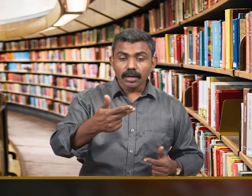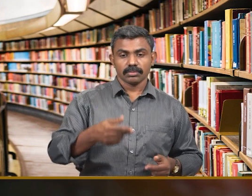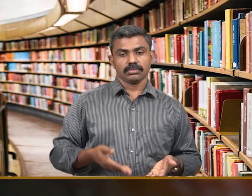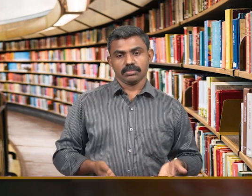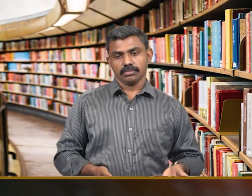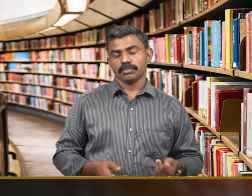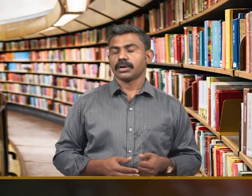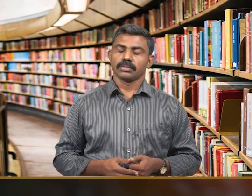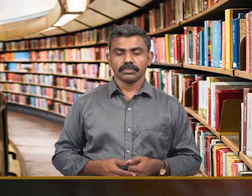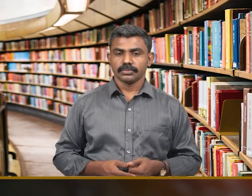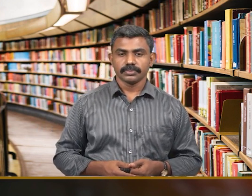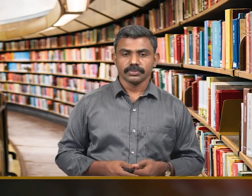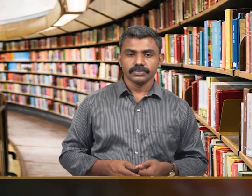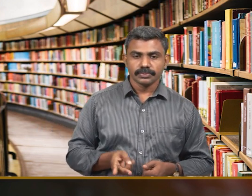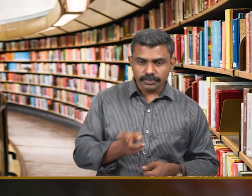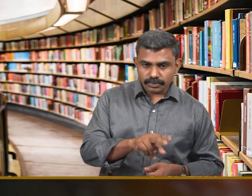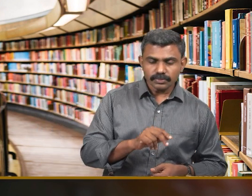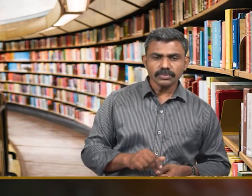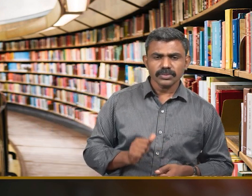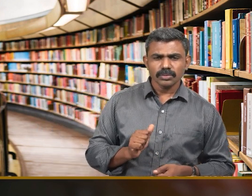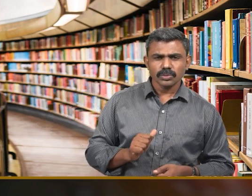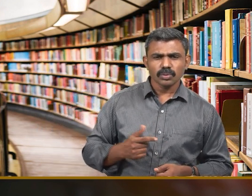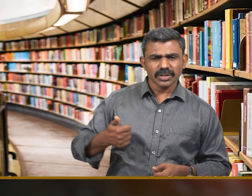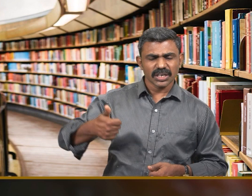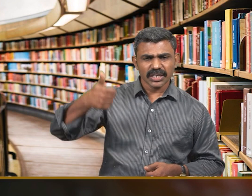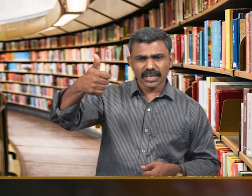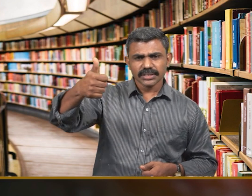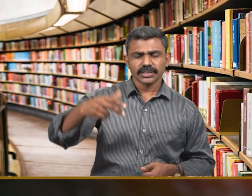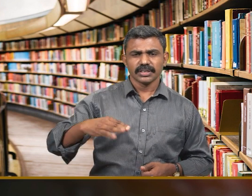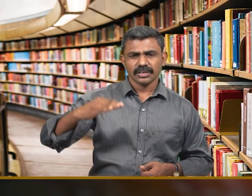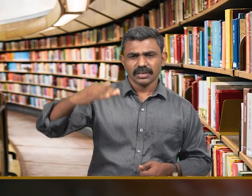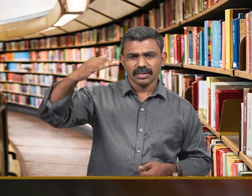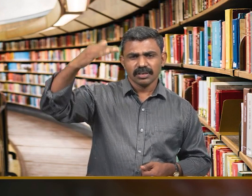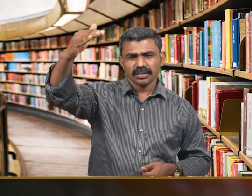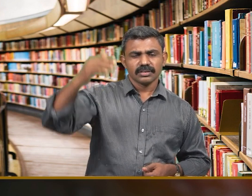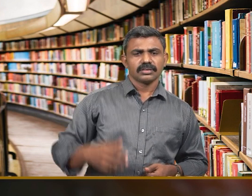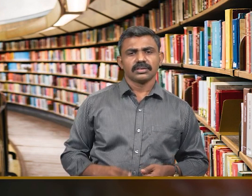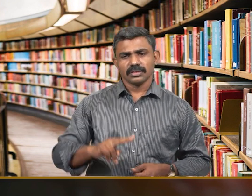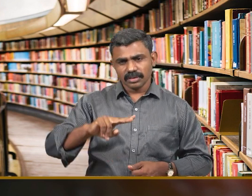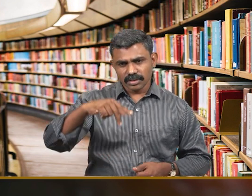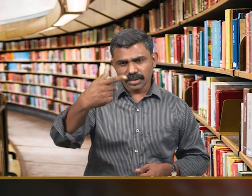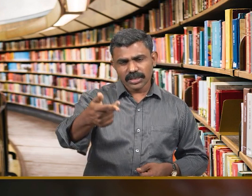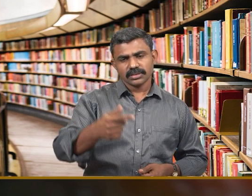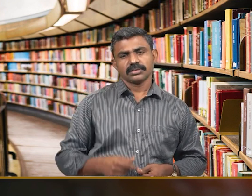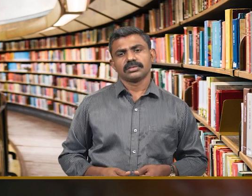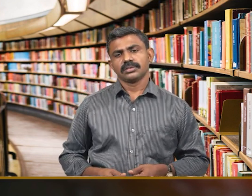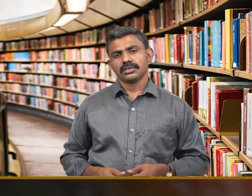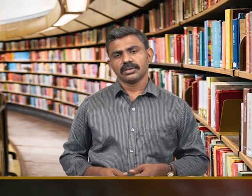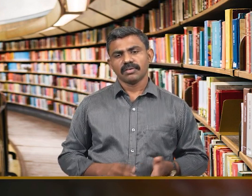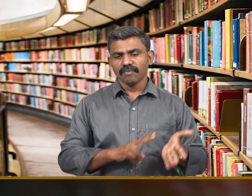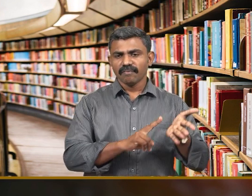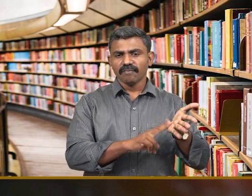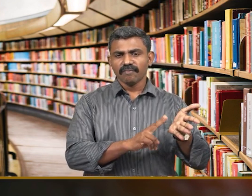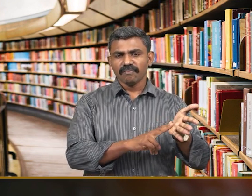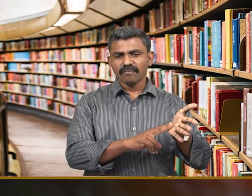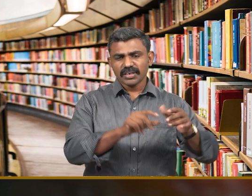அப்படிங்கிறத நம்ம இப்போ கொஞ்சம் விரிவாக பார்ப்போம். இப்போ முசோலினியோட எழுச்சியில் பார்த்தீங்கன்னா, அதாவது வந்து இப்போ அதுக்கு முன்னாடி நான் ஒரு விஷயத்தை சொல்கிறேன், வெர்சைல்ஸ்